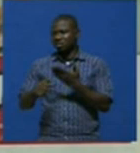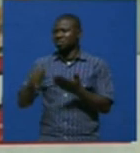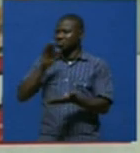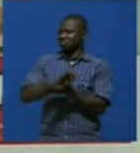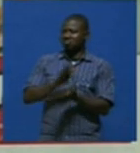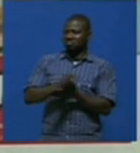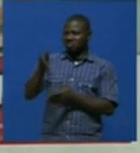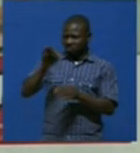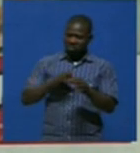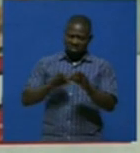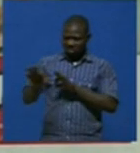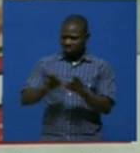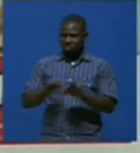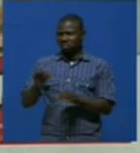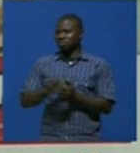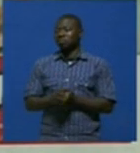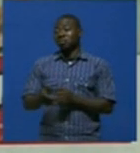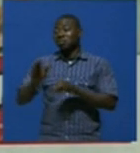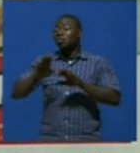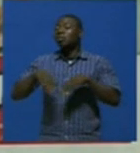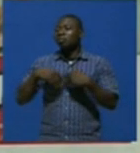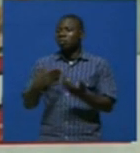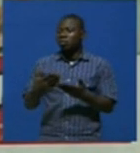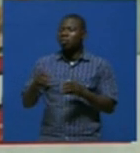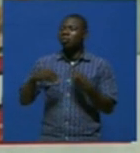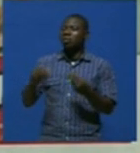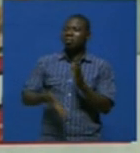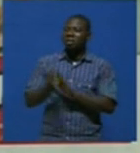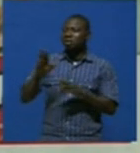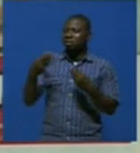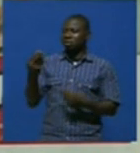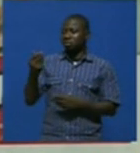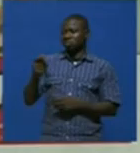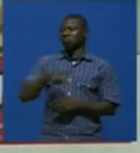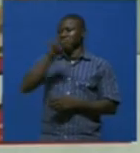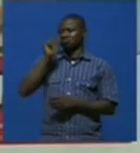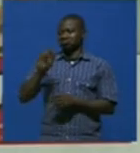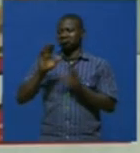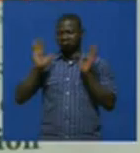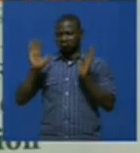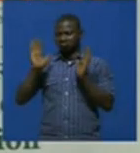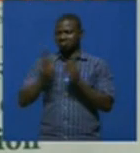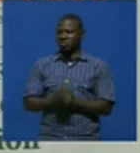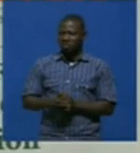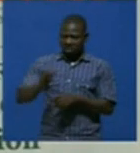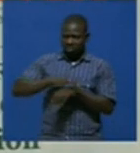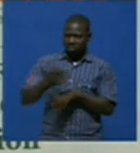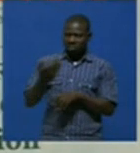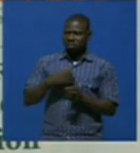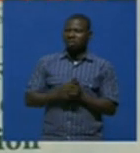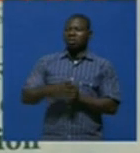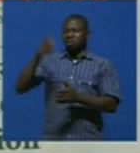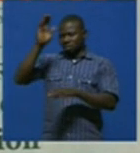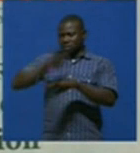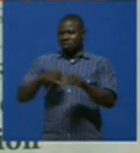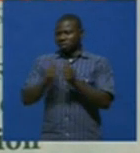donc passée cette cagnotte question en choeur les journaux après rappel de scandales similaires dans le milieu du football